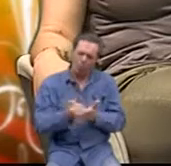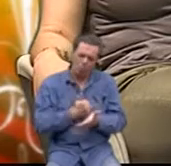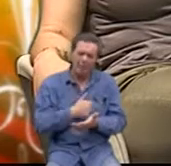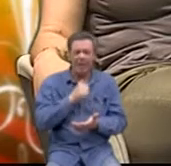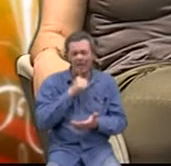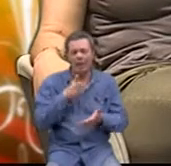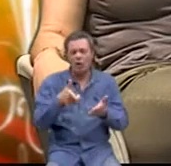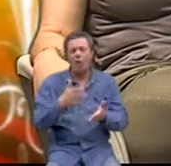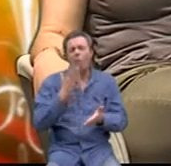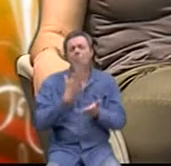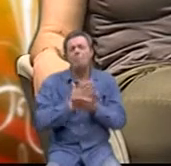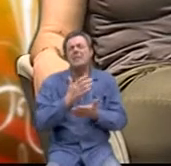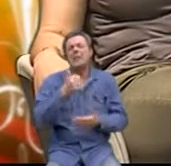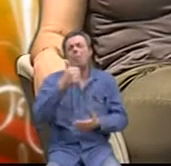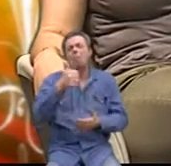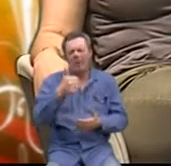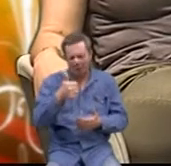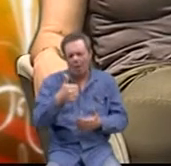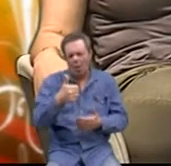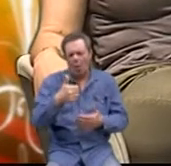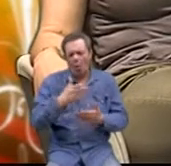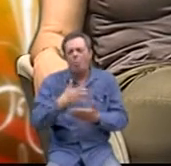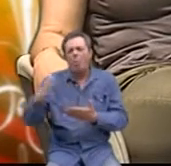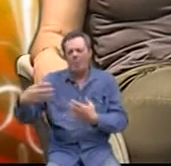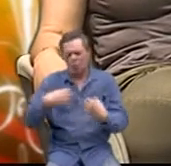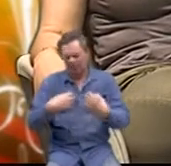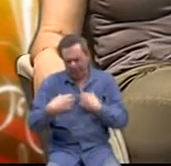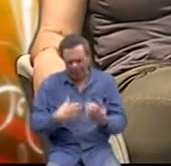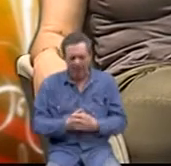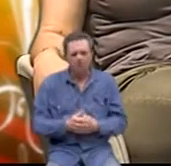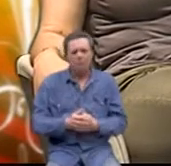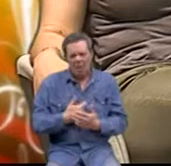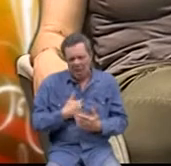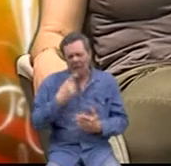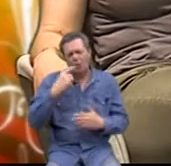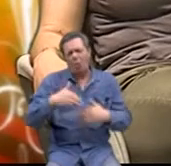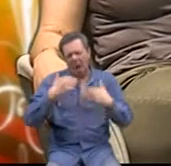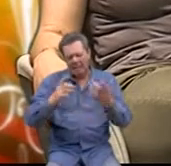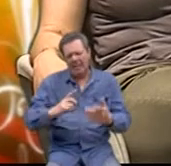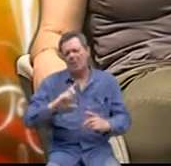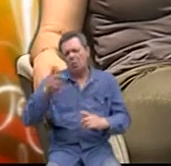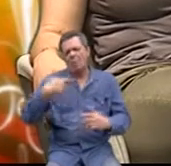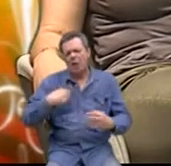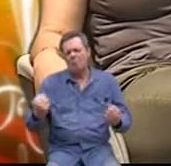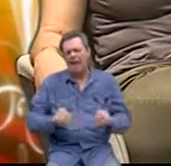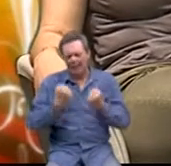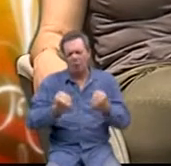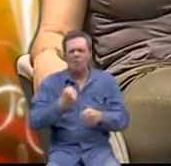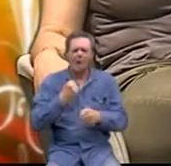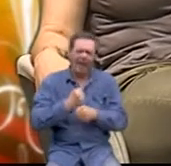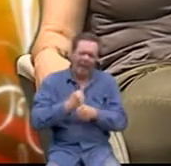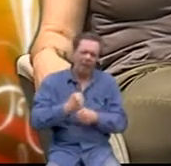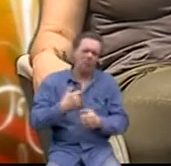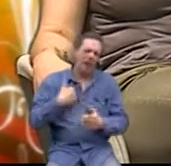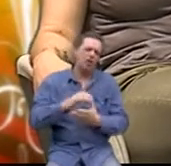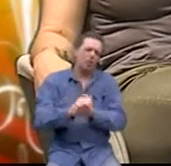da će ovo samo biti prvi u nizu sajma Dobra susjedstva i da ćemo onda s vremenom i sa njima i sa drugim našim aktivnostima i radom udruge i naših